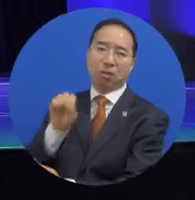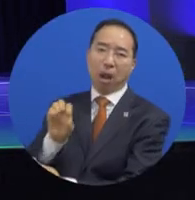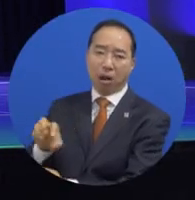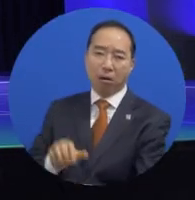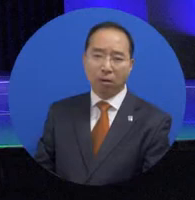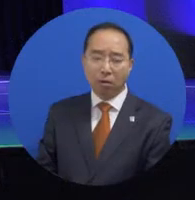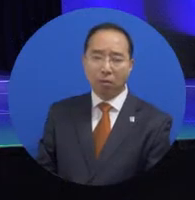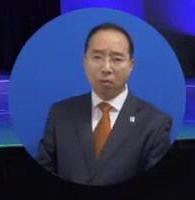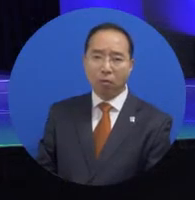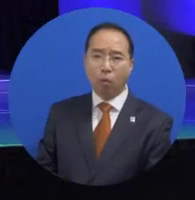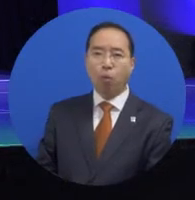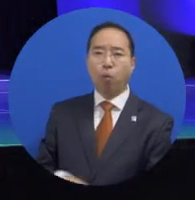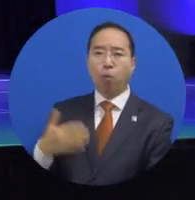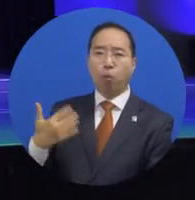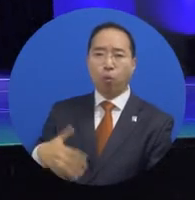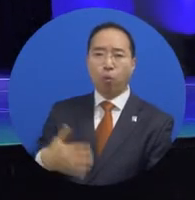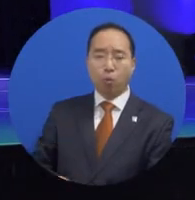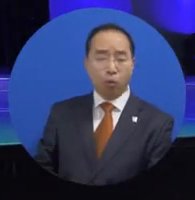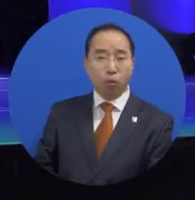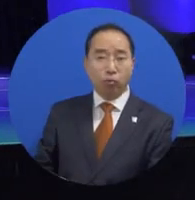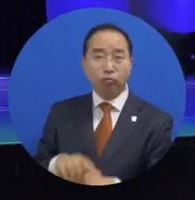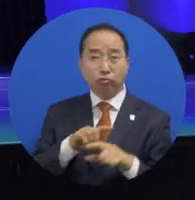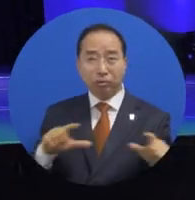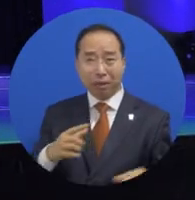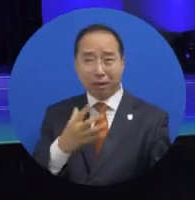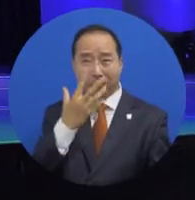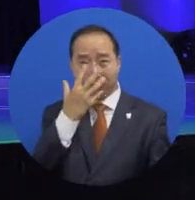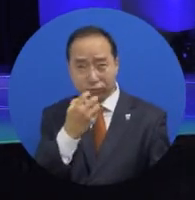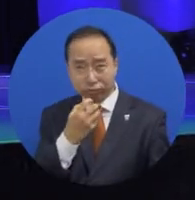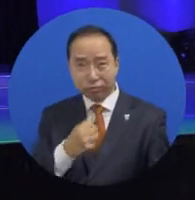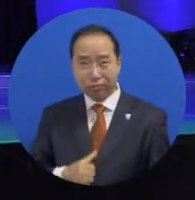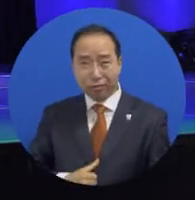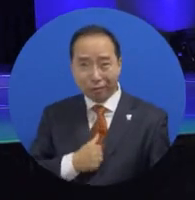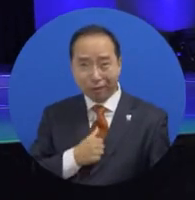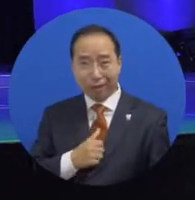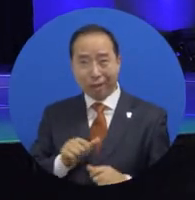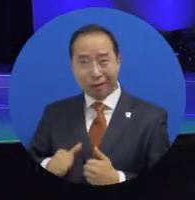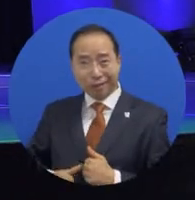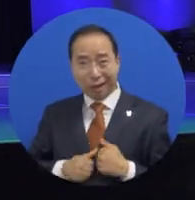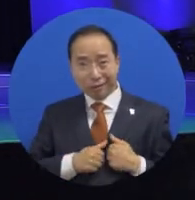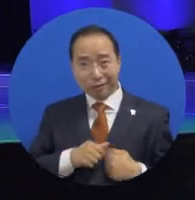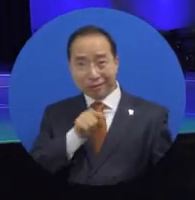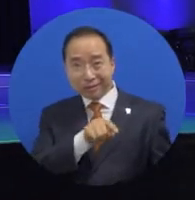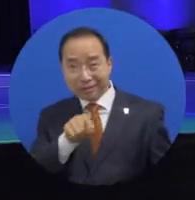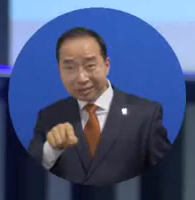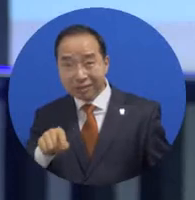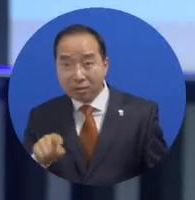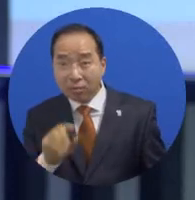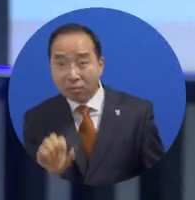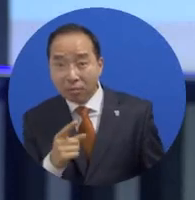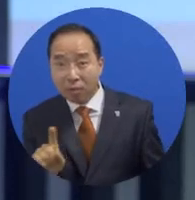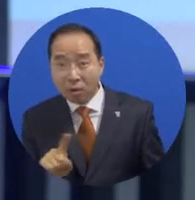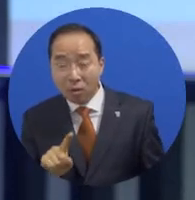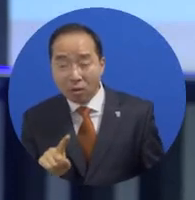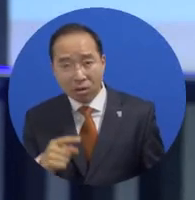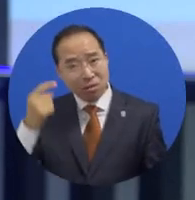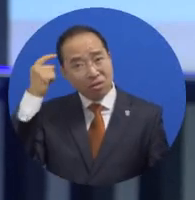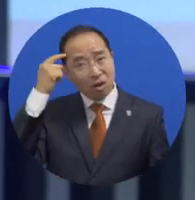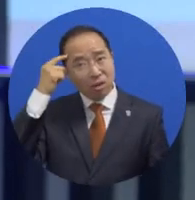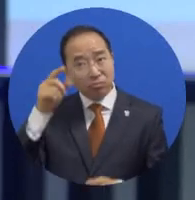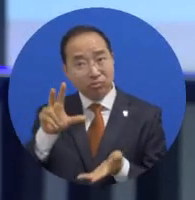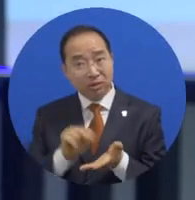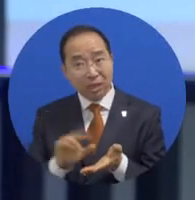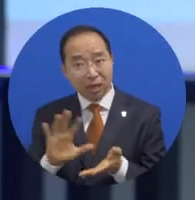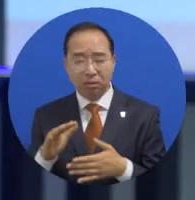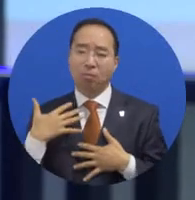우리가 갖고 있는 어떤 분노, 짜증, 우울, 건태, 나태함 이런 것들은요 정신이 무너져서 그런 게